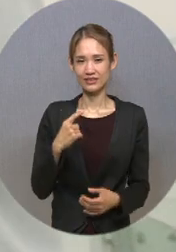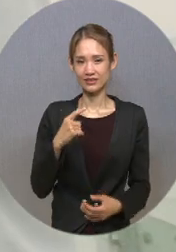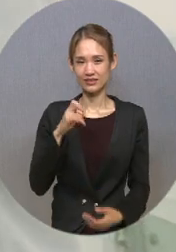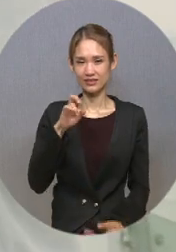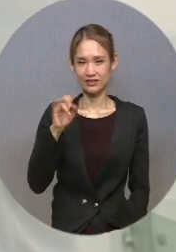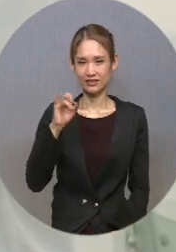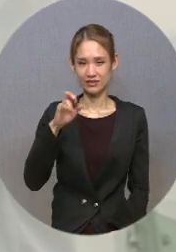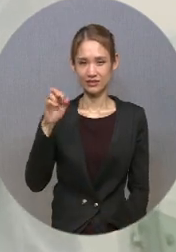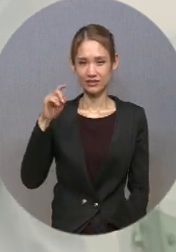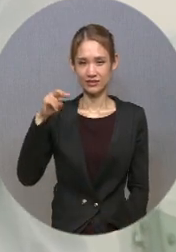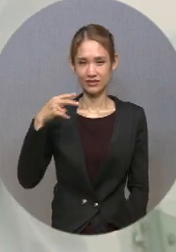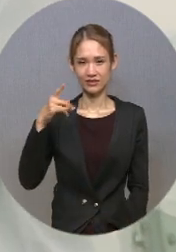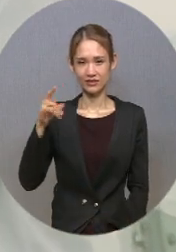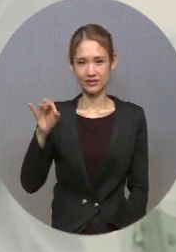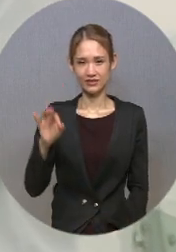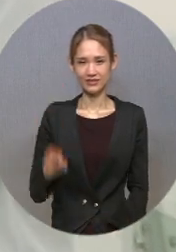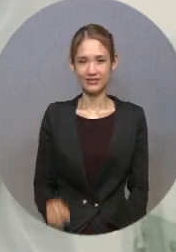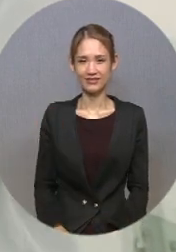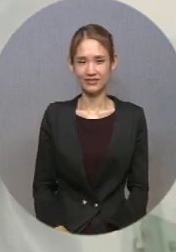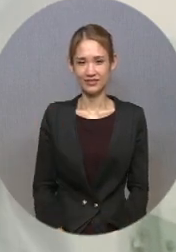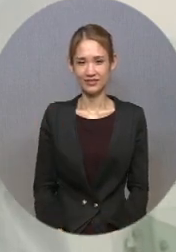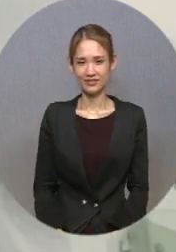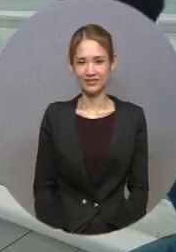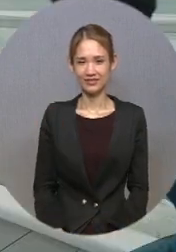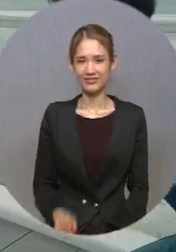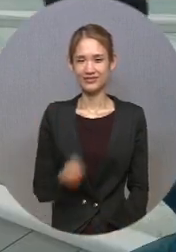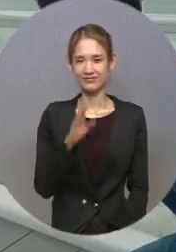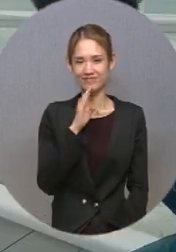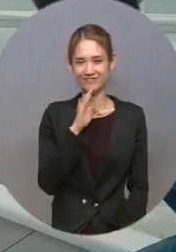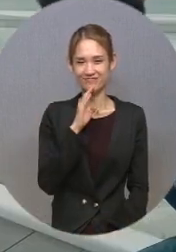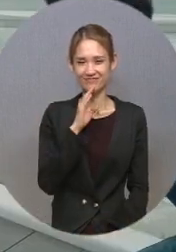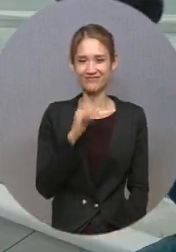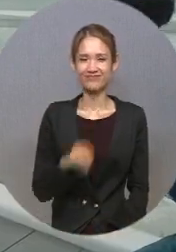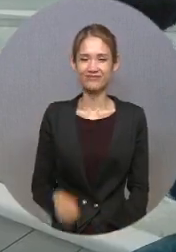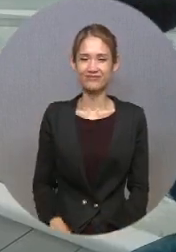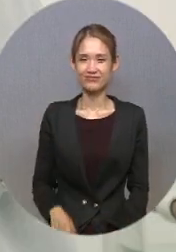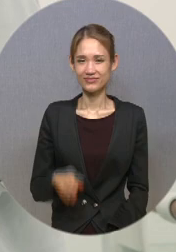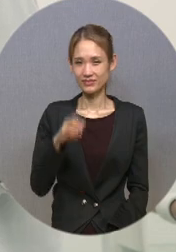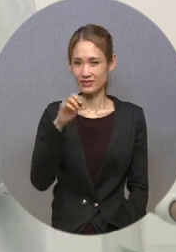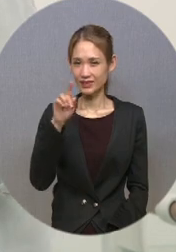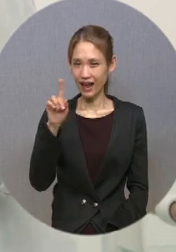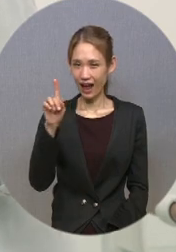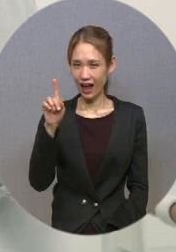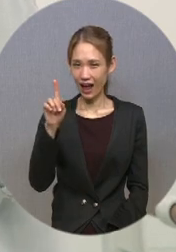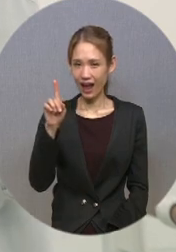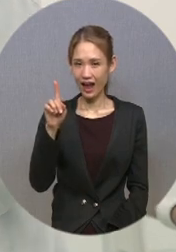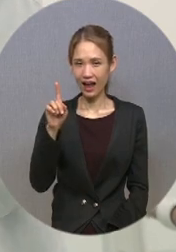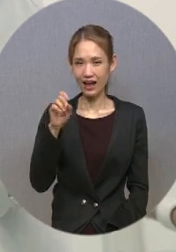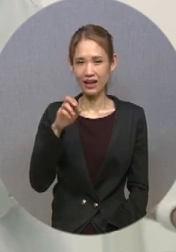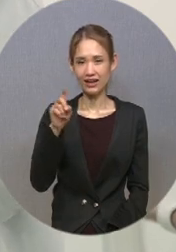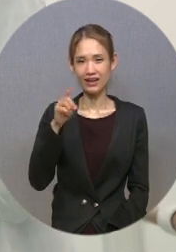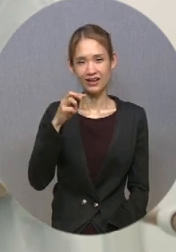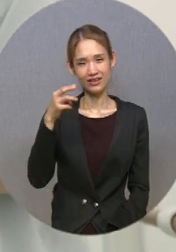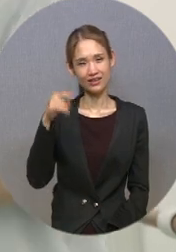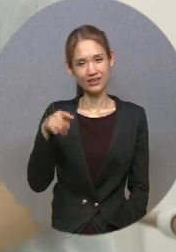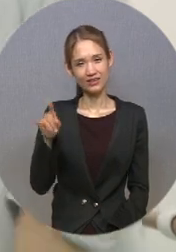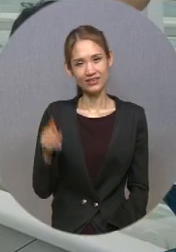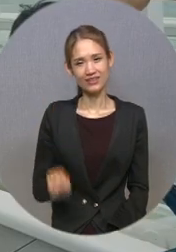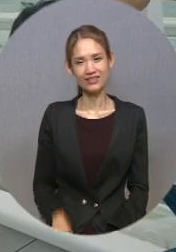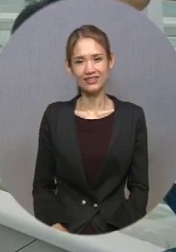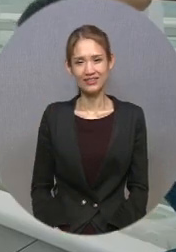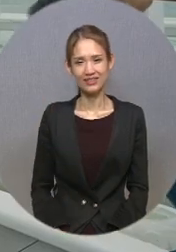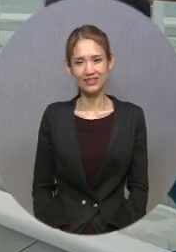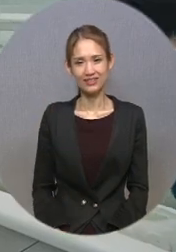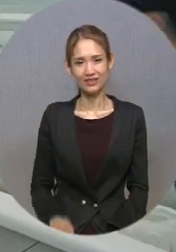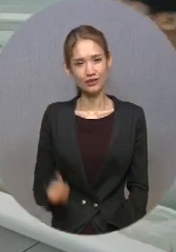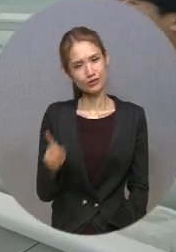스미마세! 그래, 진짜 스미마세! 카! 카! 카! 태. 어,